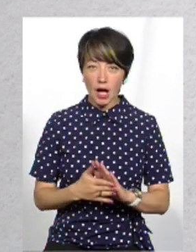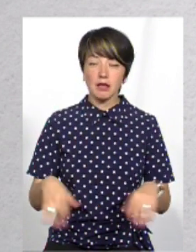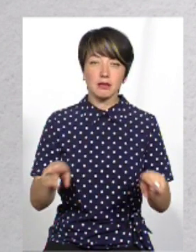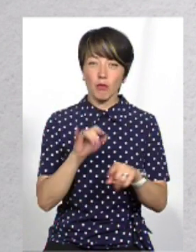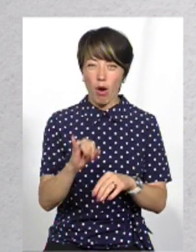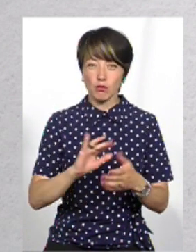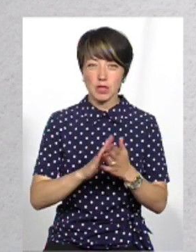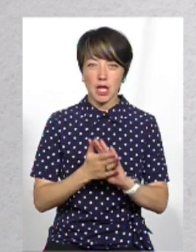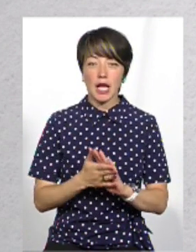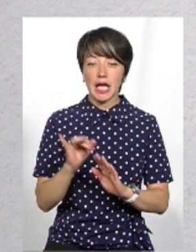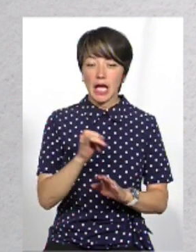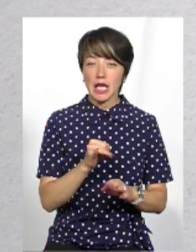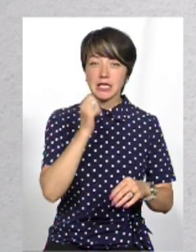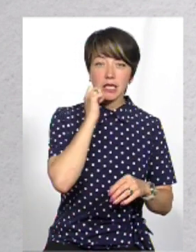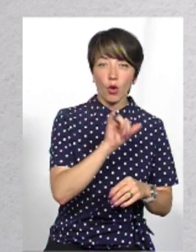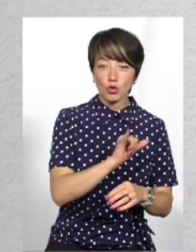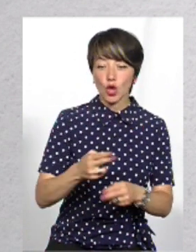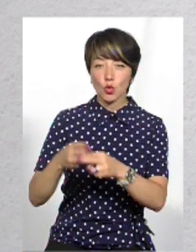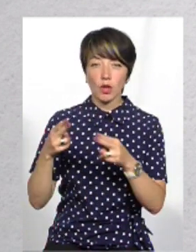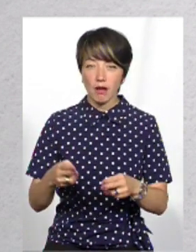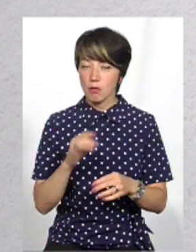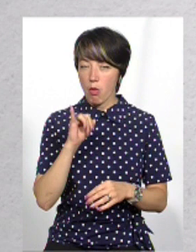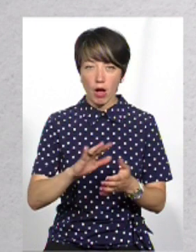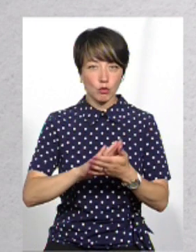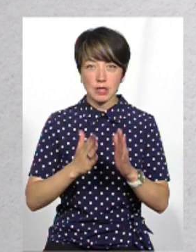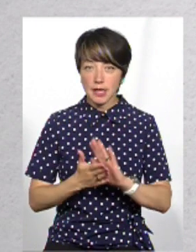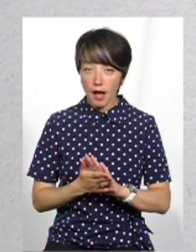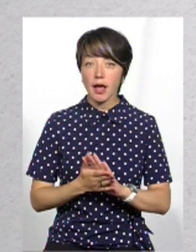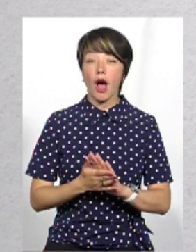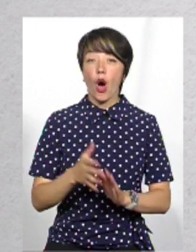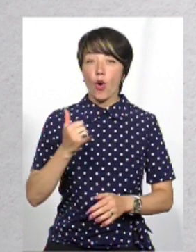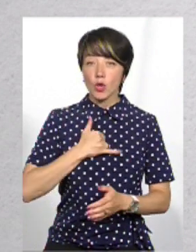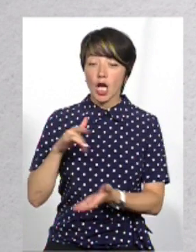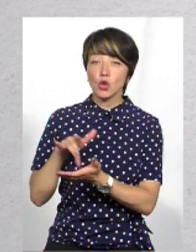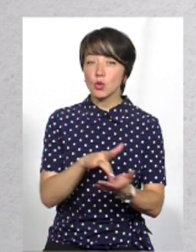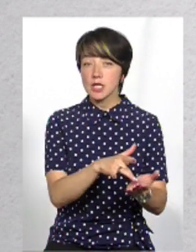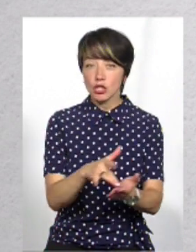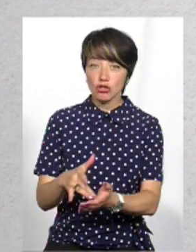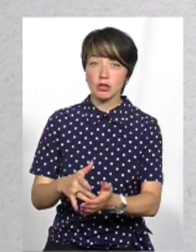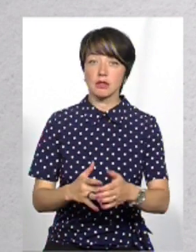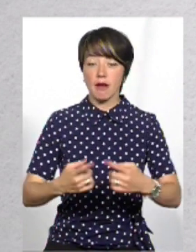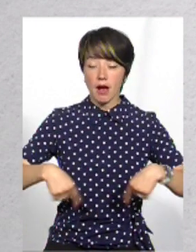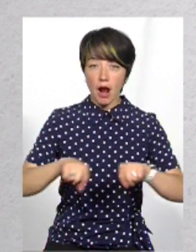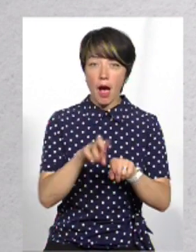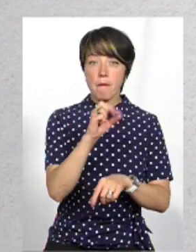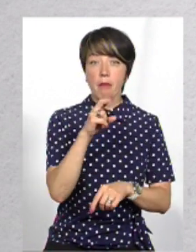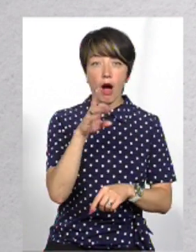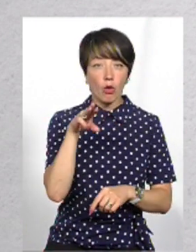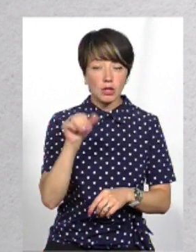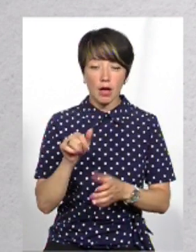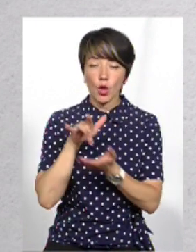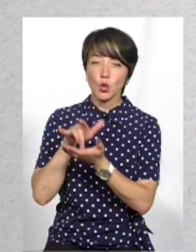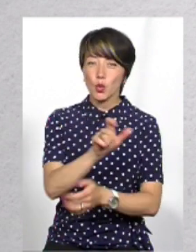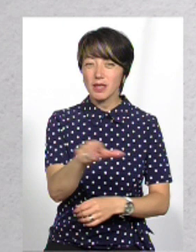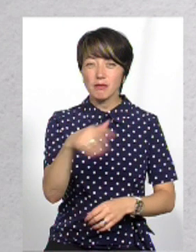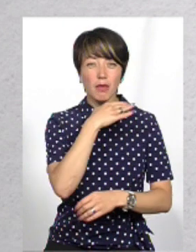дорога Староушиця-Дунаївці теж в надзвичайно поганому стані. У нас туристичний край, у нас є Бакота, яку всі знають. Їде багато